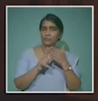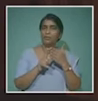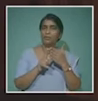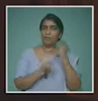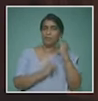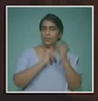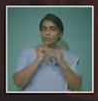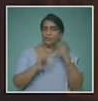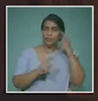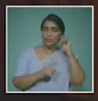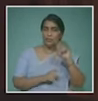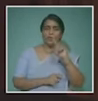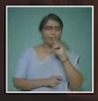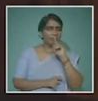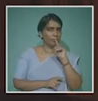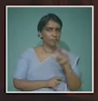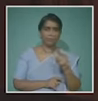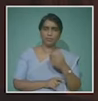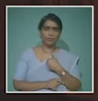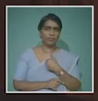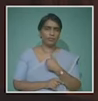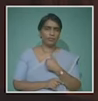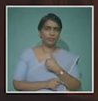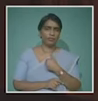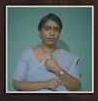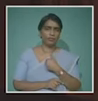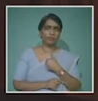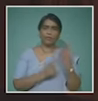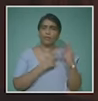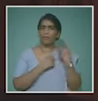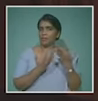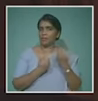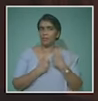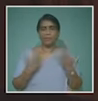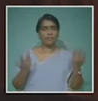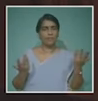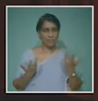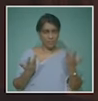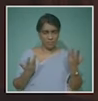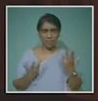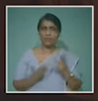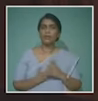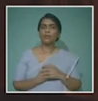இப்படி செய்தால் அப்படி சொல்வார்கள், அப்படி செய்தால் இப்படி சொல்வார்கள். இந்த இவ்வாறு இப்படியும் அப்படியும்